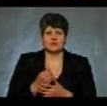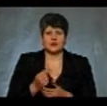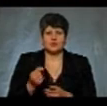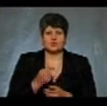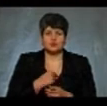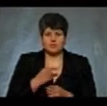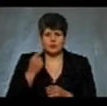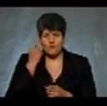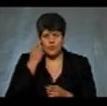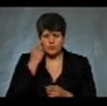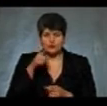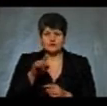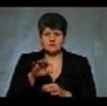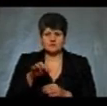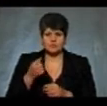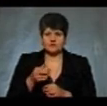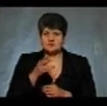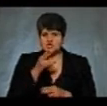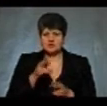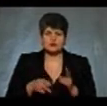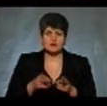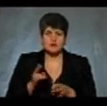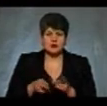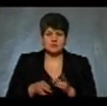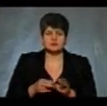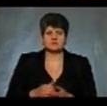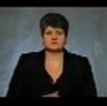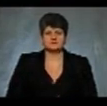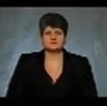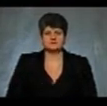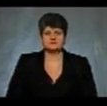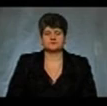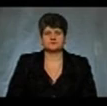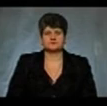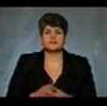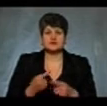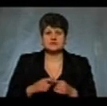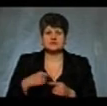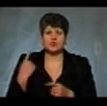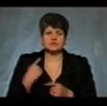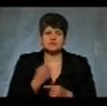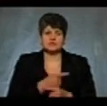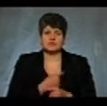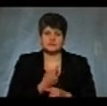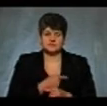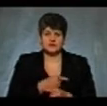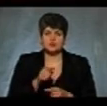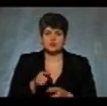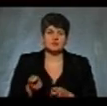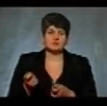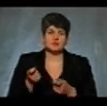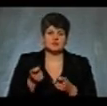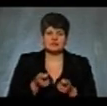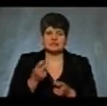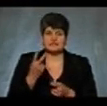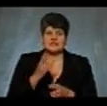у правому оці. Його видалять під час операції, каже Петро Комар. Це обласна університетська лікарня. Сюди доправили